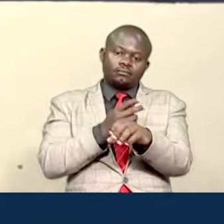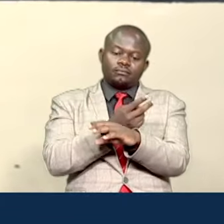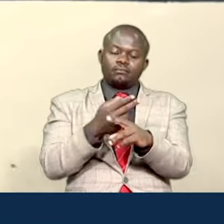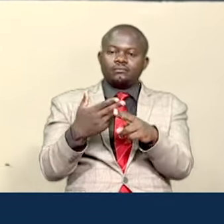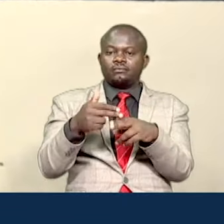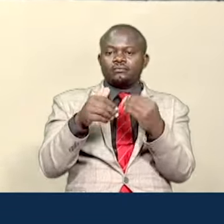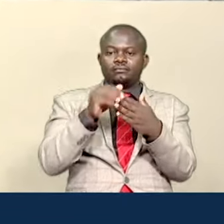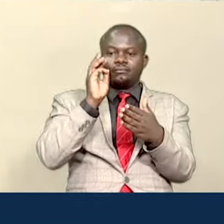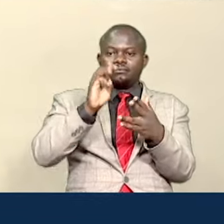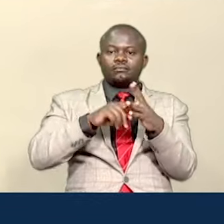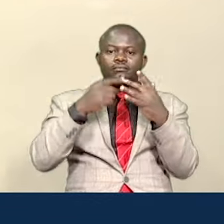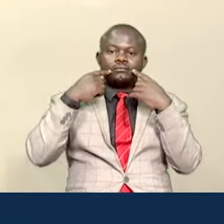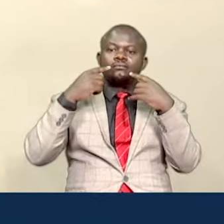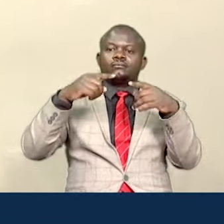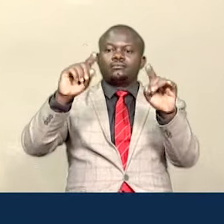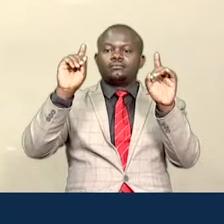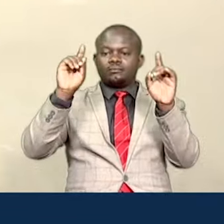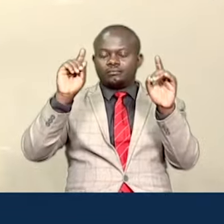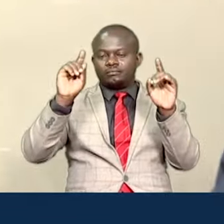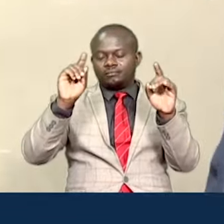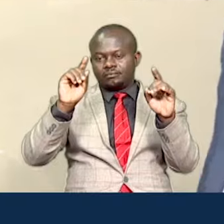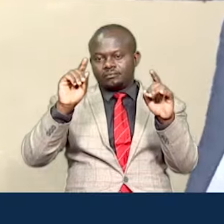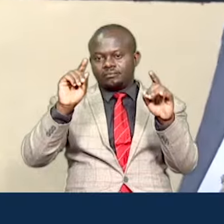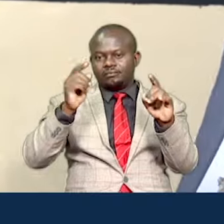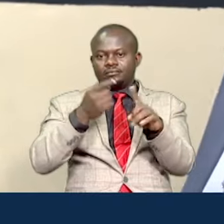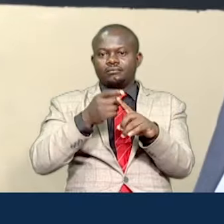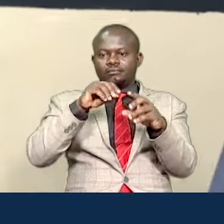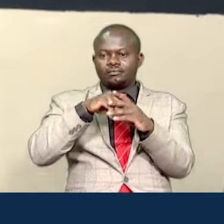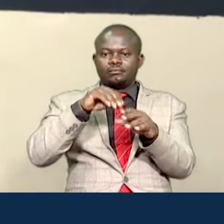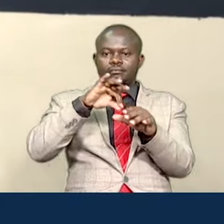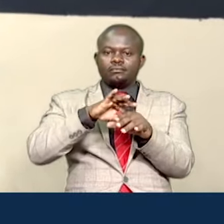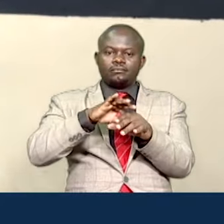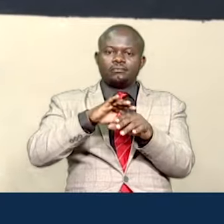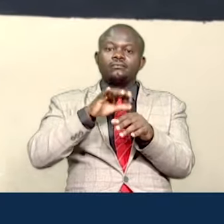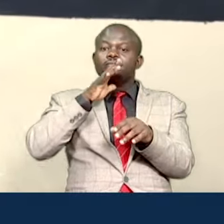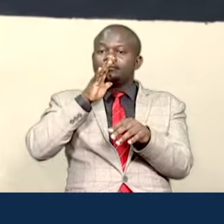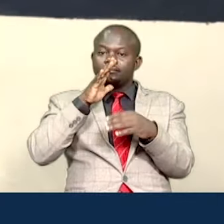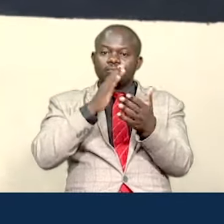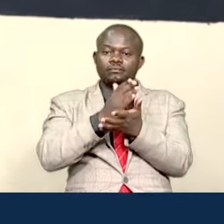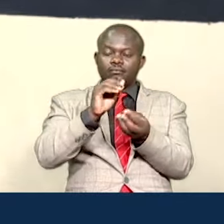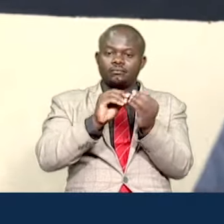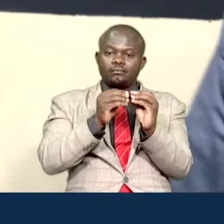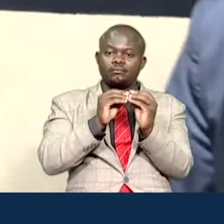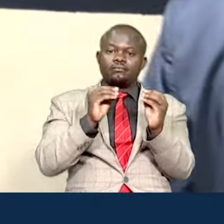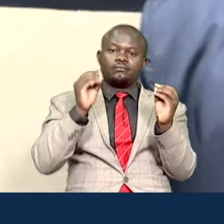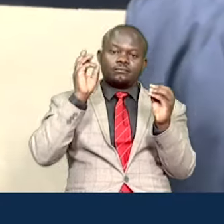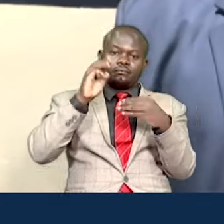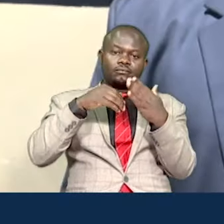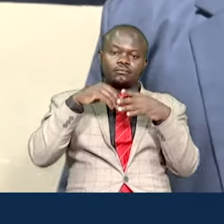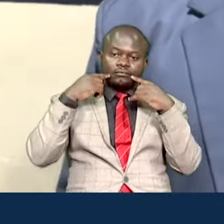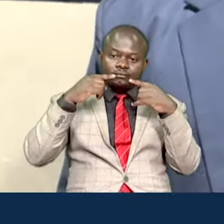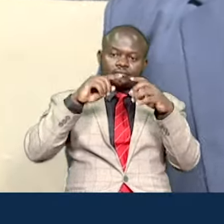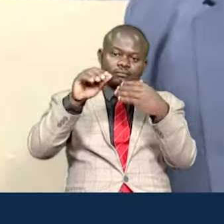imbere baratangira gutangaza by'agateganyo ibyavuye mu matora. Reka dutegereze koko iyo mibare iraza gushyirwa